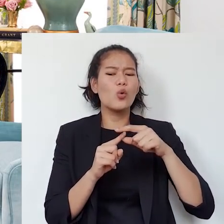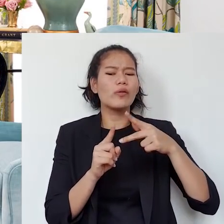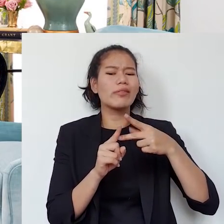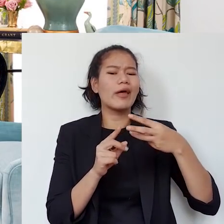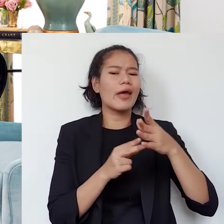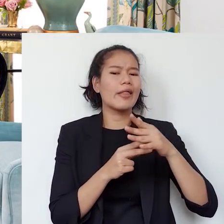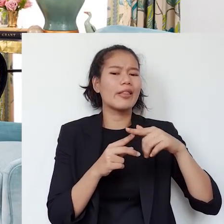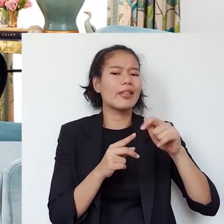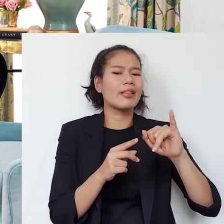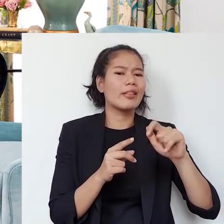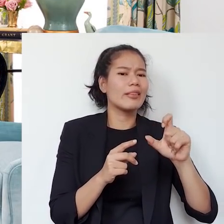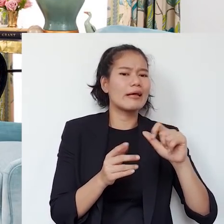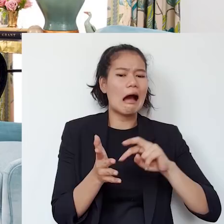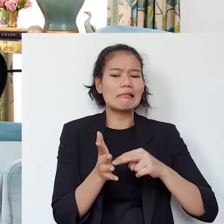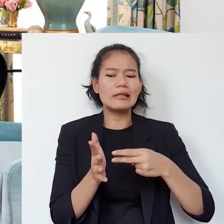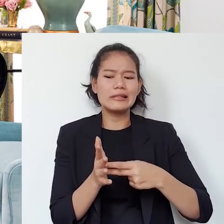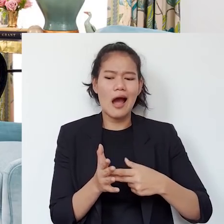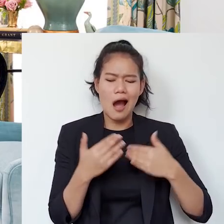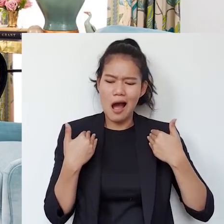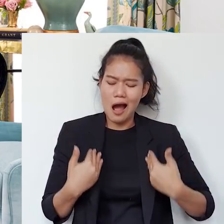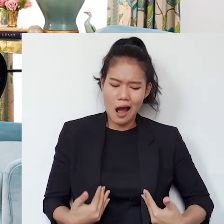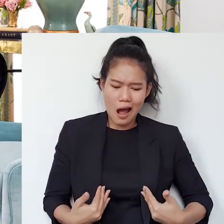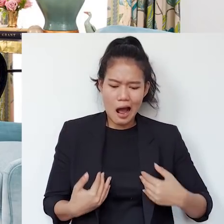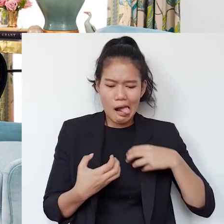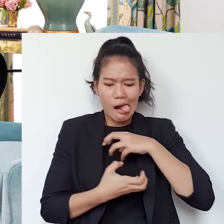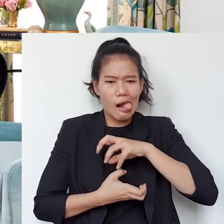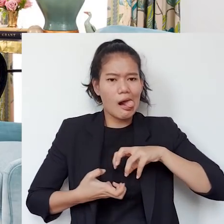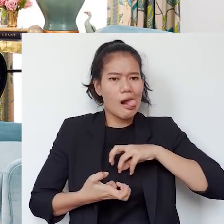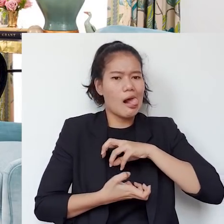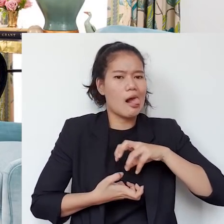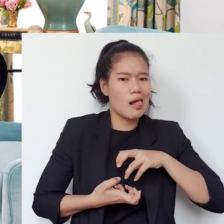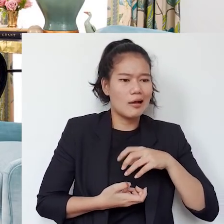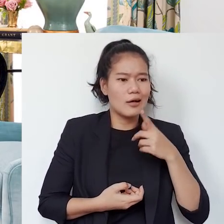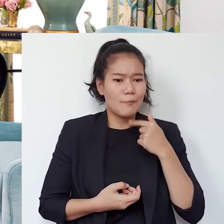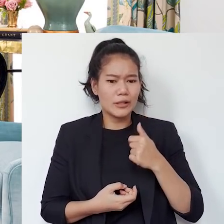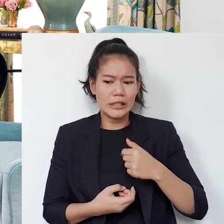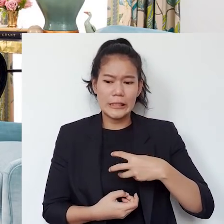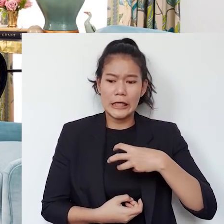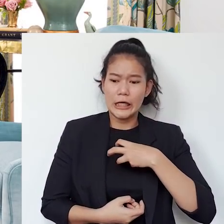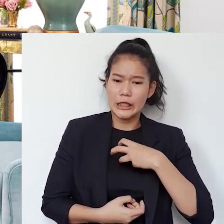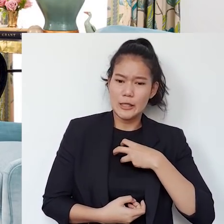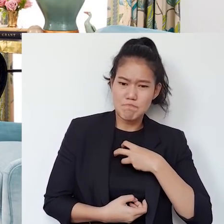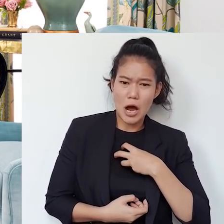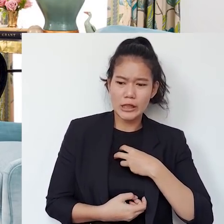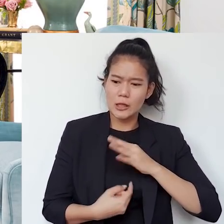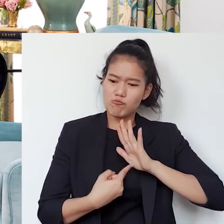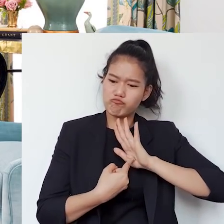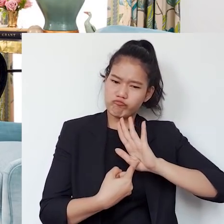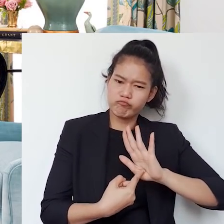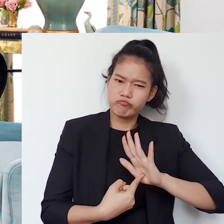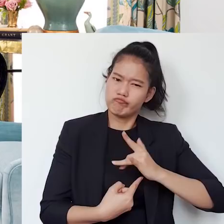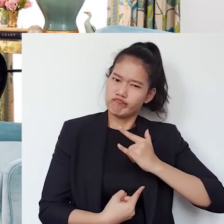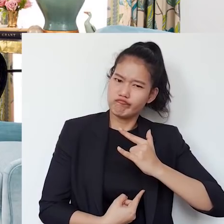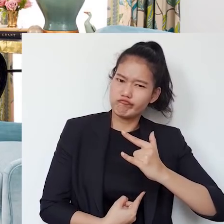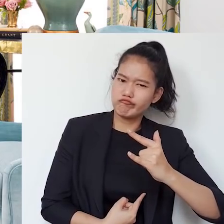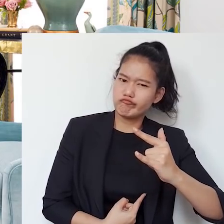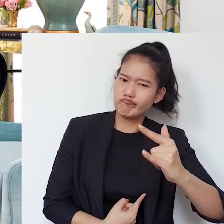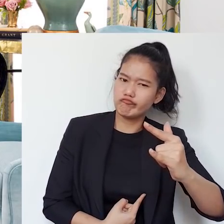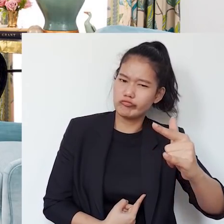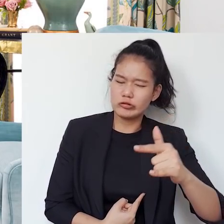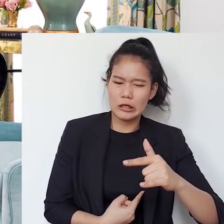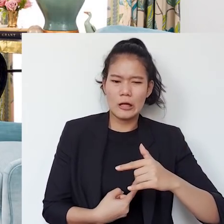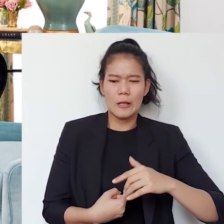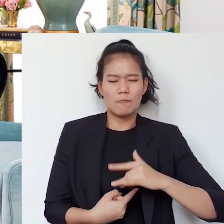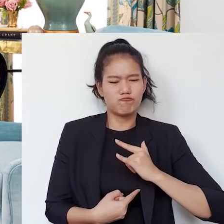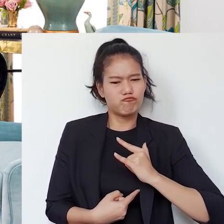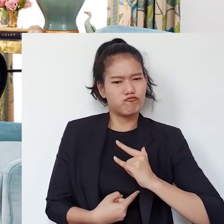dengan segala keberadaannya. Petrus itu bukan tipe orang yang imannya mungkin digambarkan stagnan di dalam Alkitab.